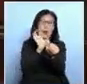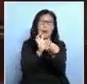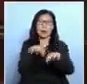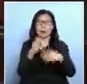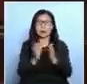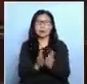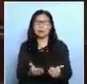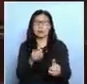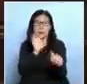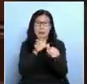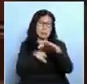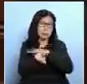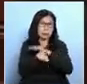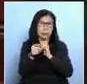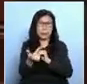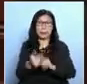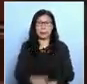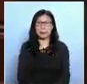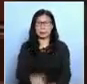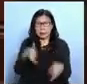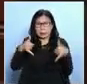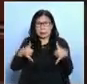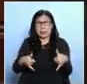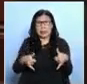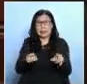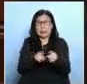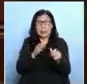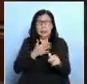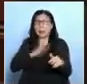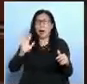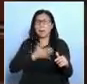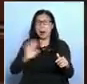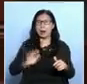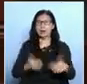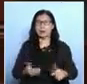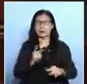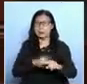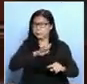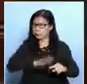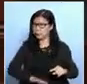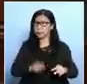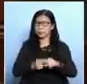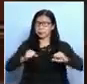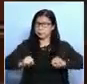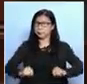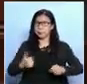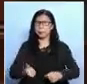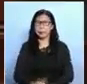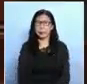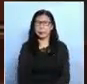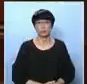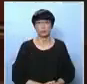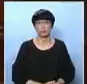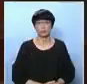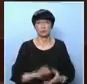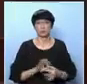話好尖端嚟攻擊你。往往我喺後面我都同你發功啦，唔使驚，唔使驚，總係要定。總之係要對